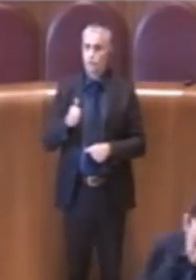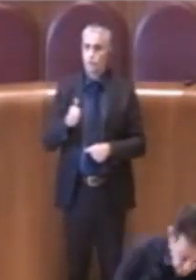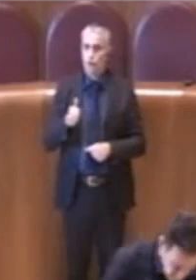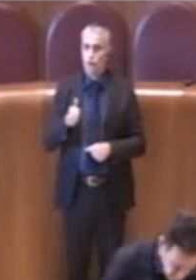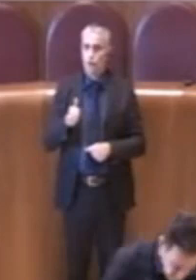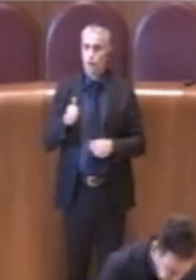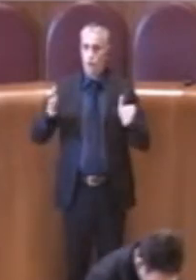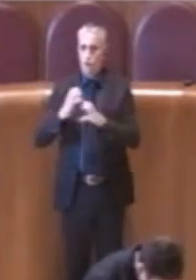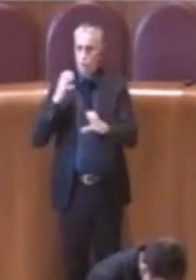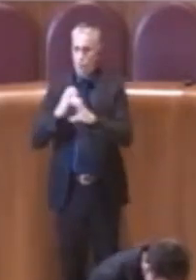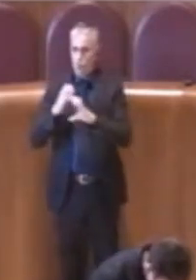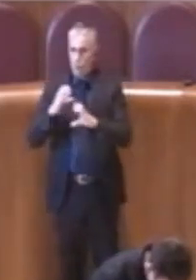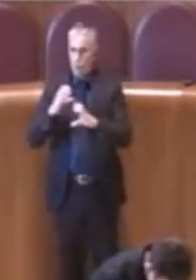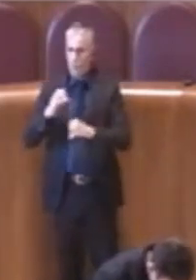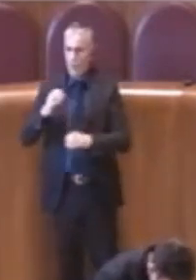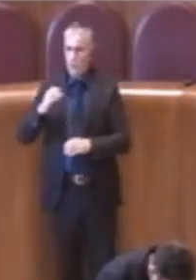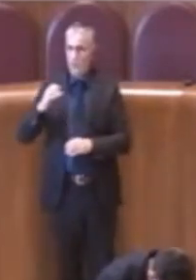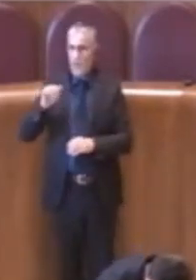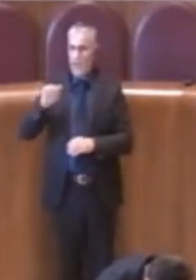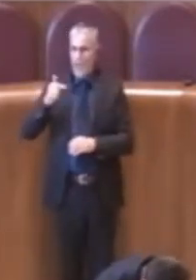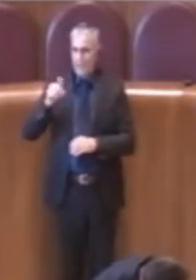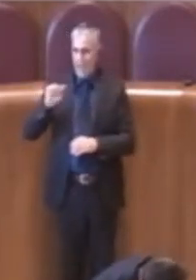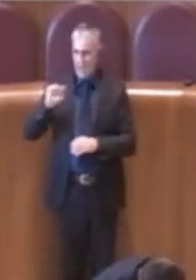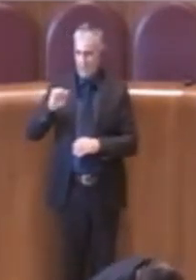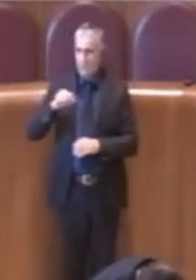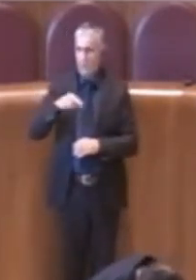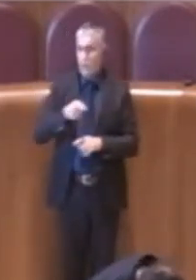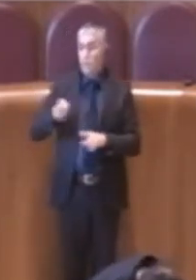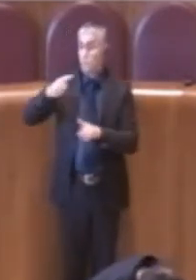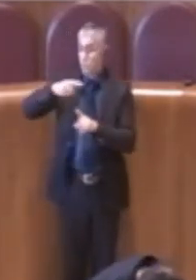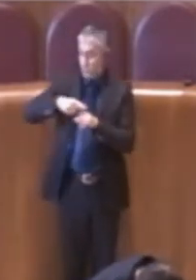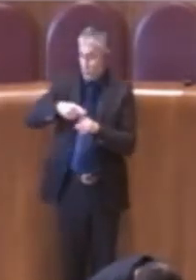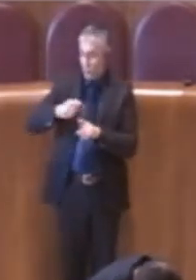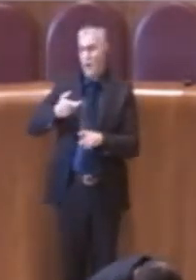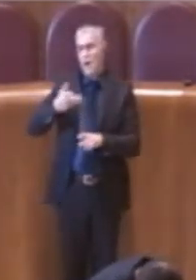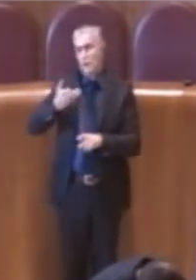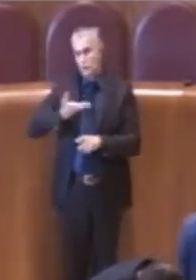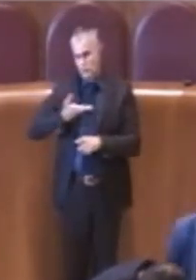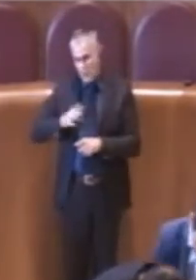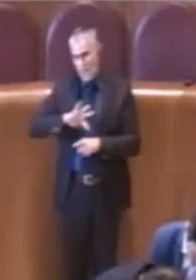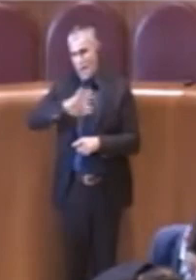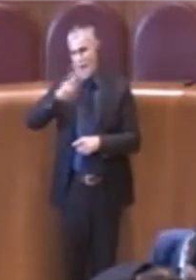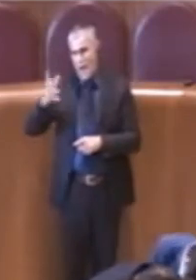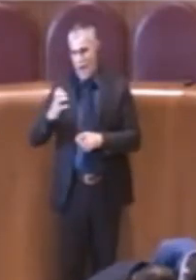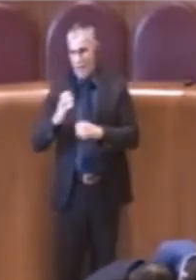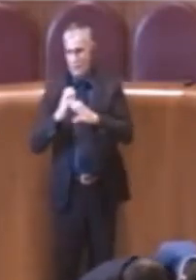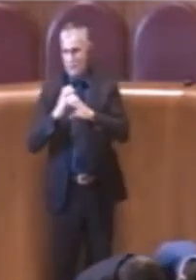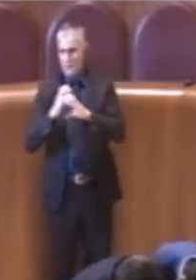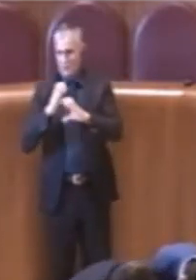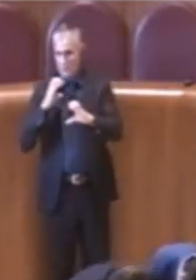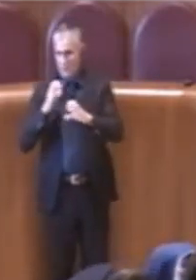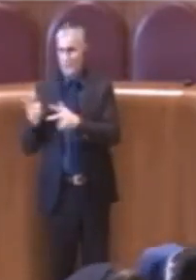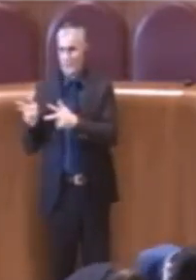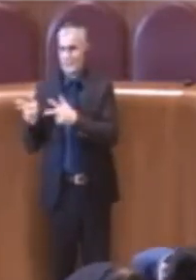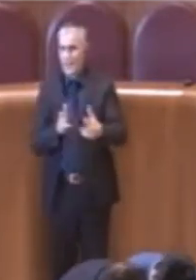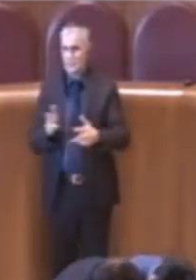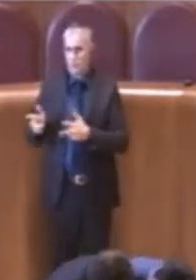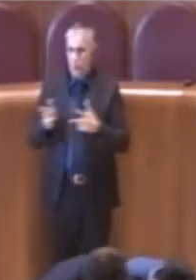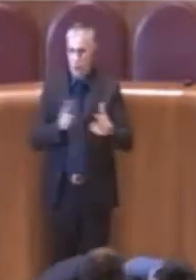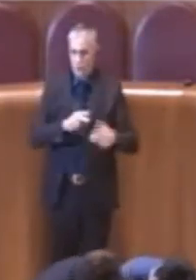brevissimo questi cartelli verranno portati anche sulla parte del trasporto